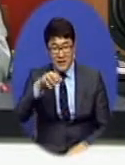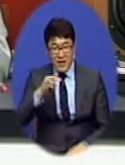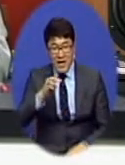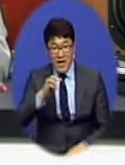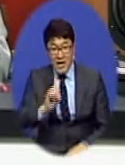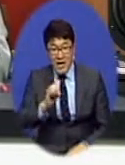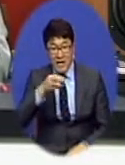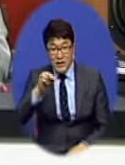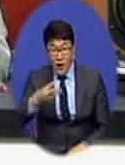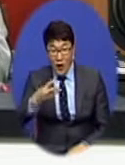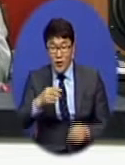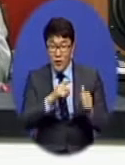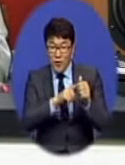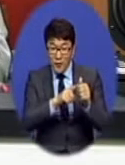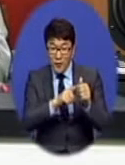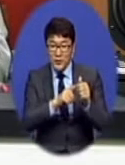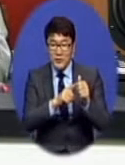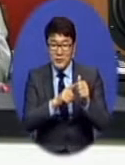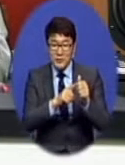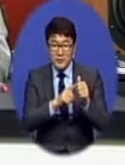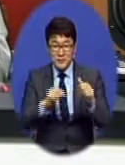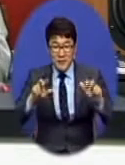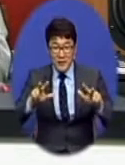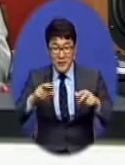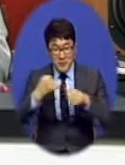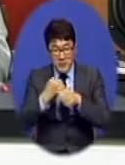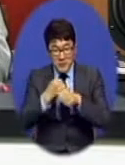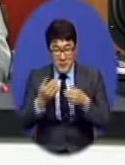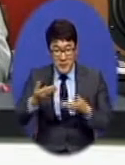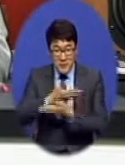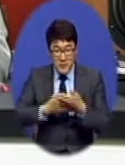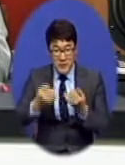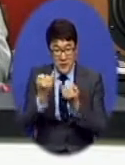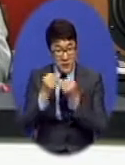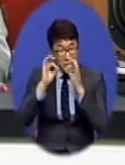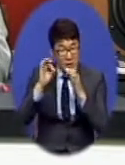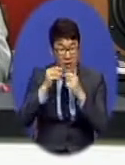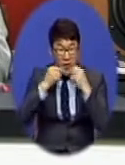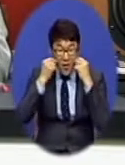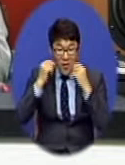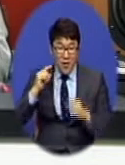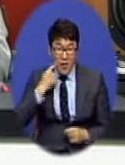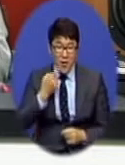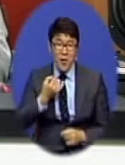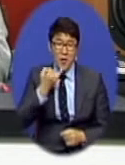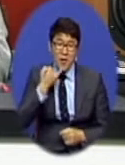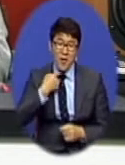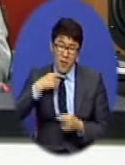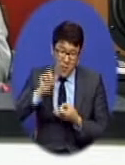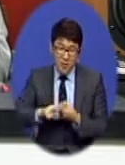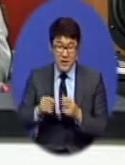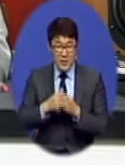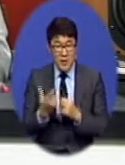씨. 네. 이제 지금 같이 사귀고 있는 아가씨 예쁘고 장난하고 괜찮는데 결혼